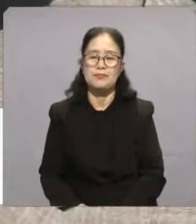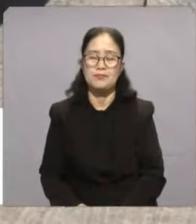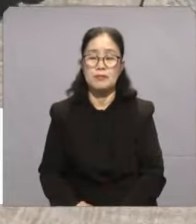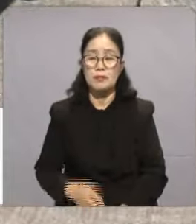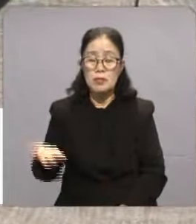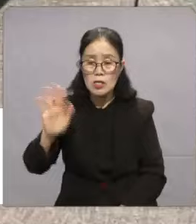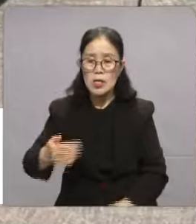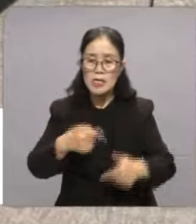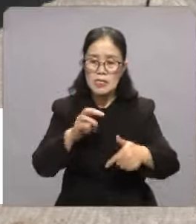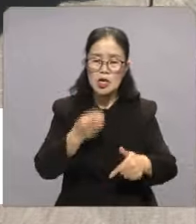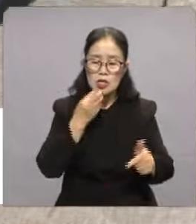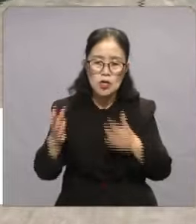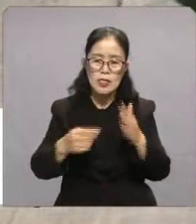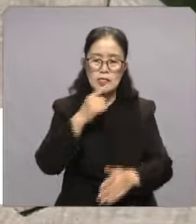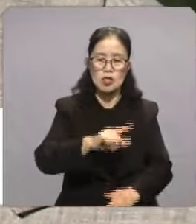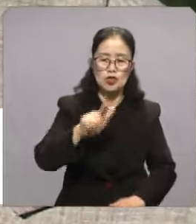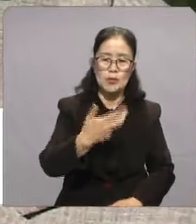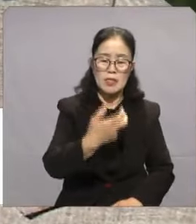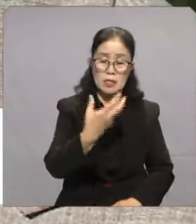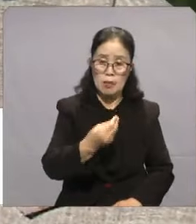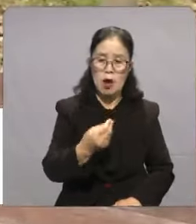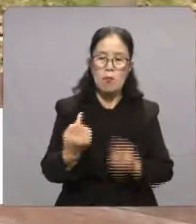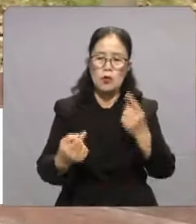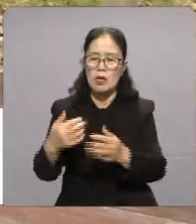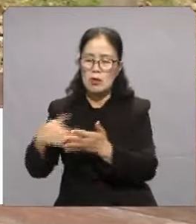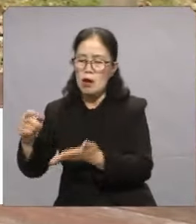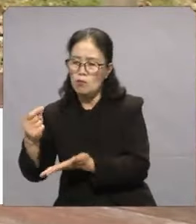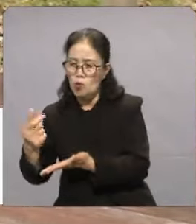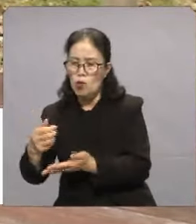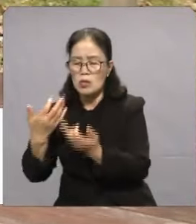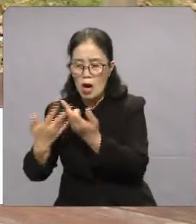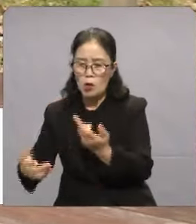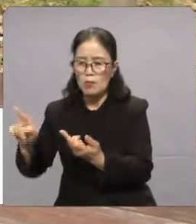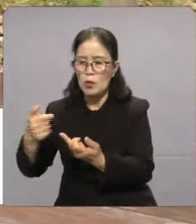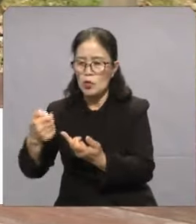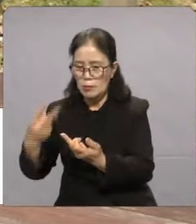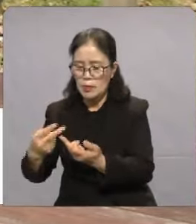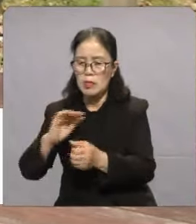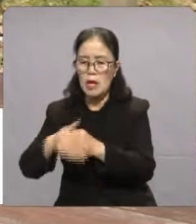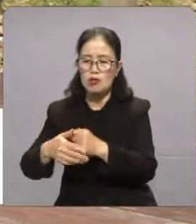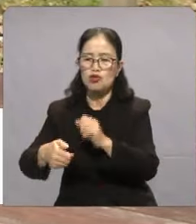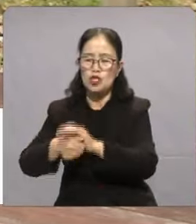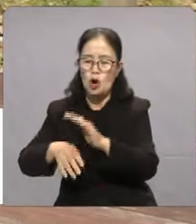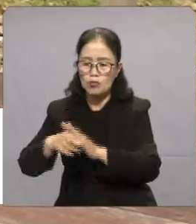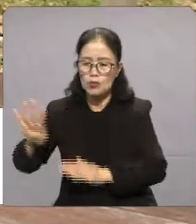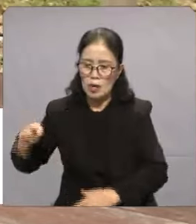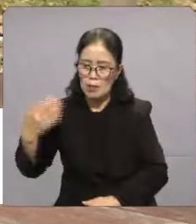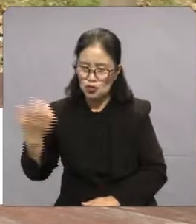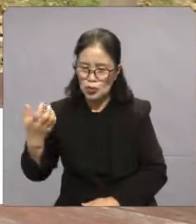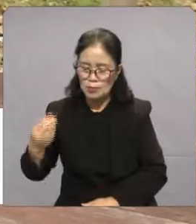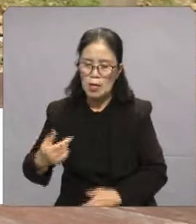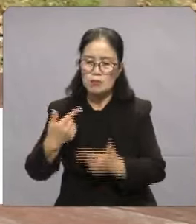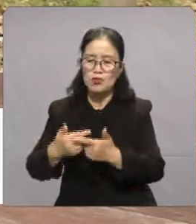반면 인천 경기 1670만 명보다 인구가 적은 강원 152만 명 대구경 490만 명